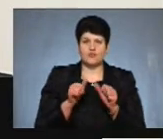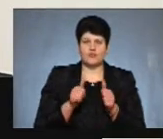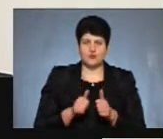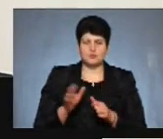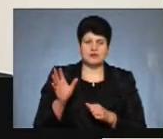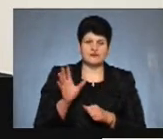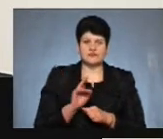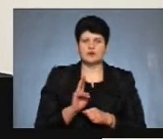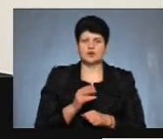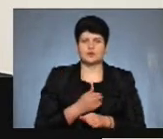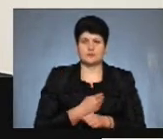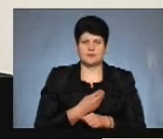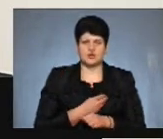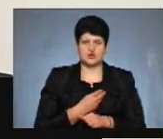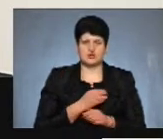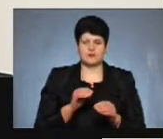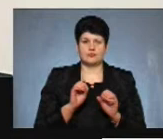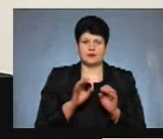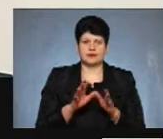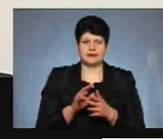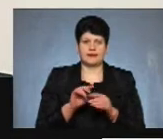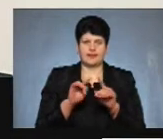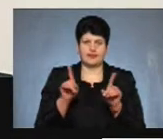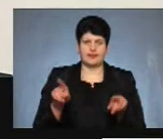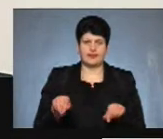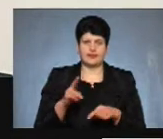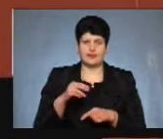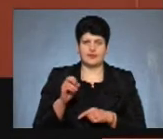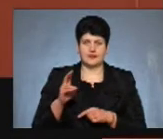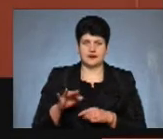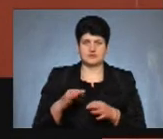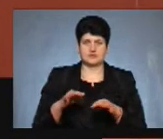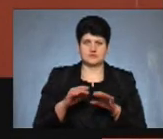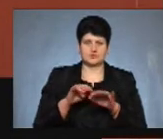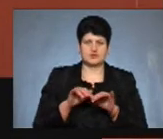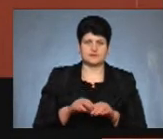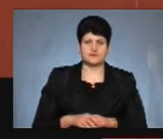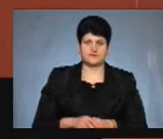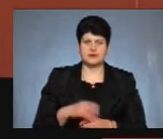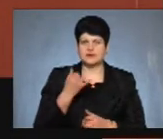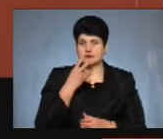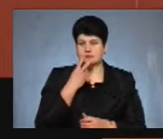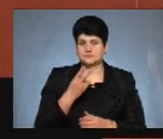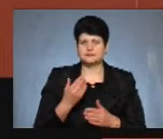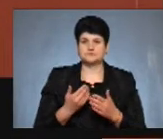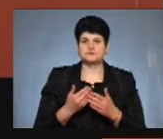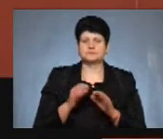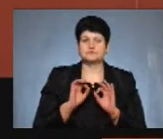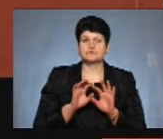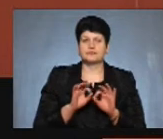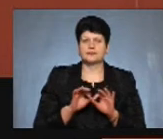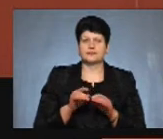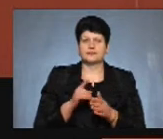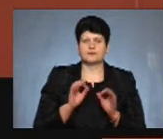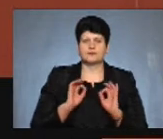всіх, хто бажав подати дані декларації на дані транспортні засоби. Зараз дивимось коментар прокуратури міста Тернополя